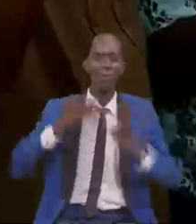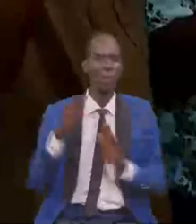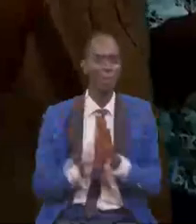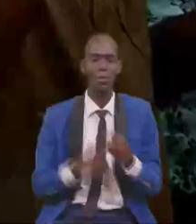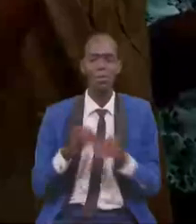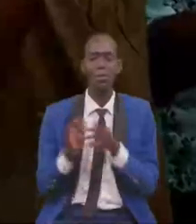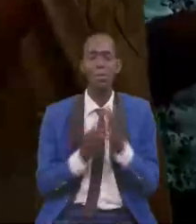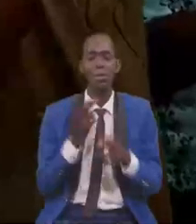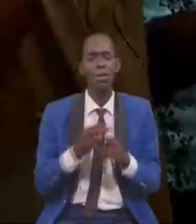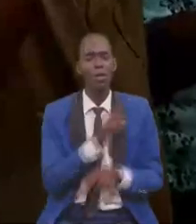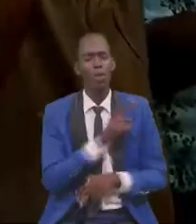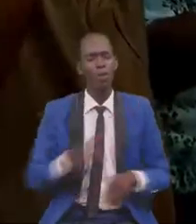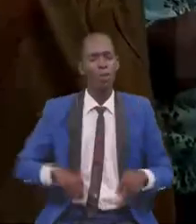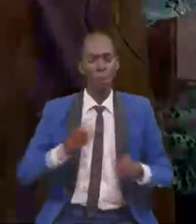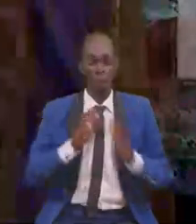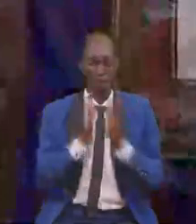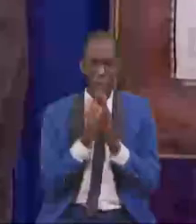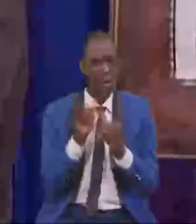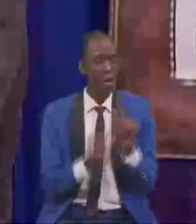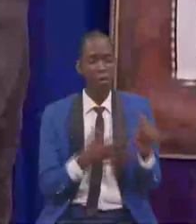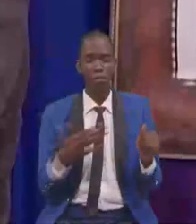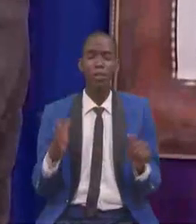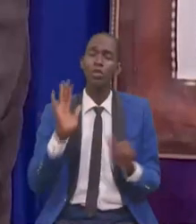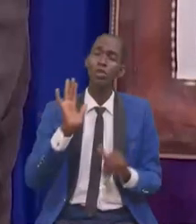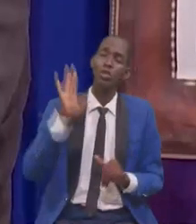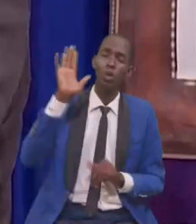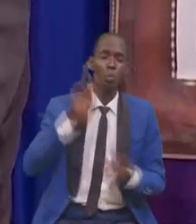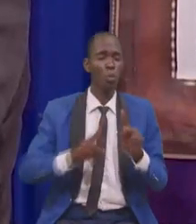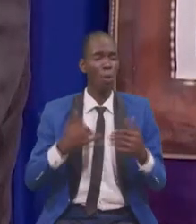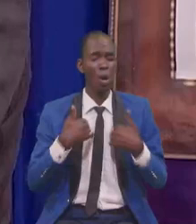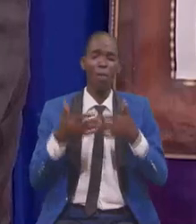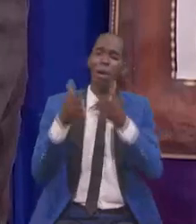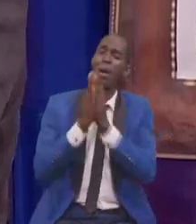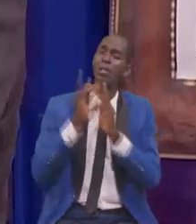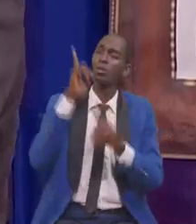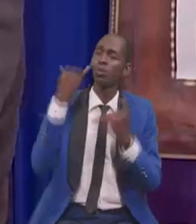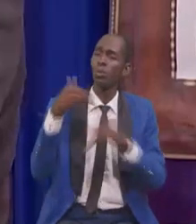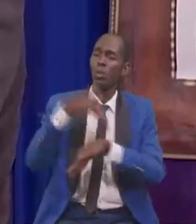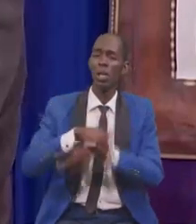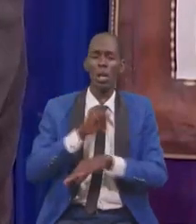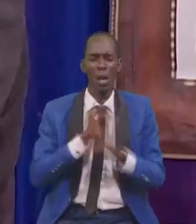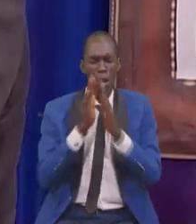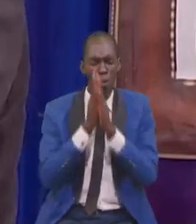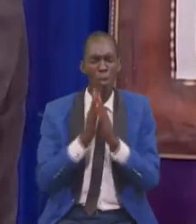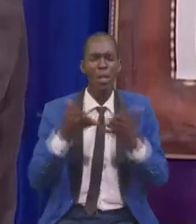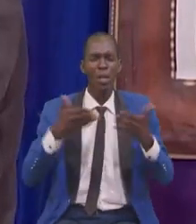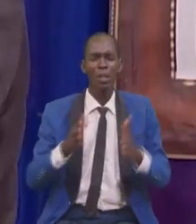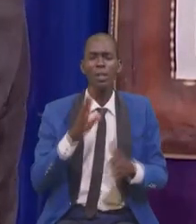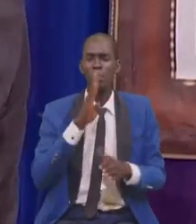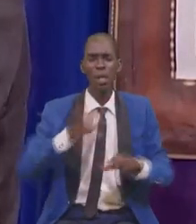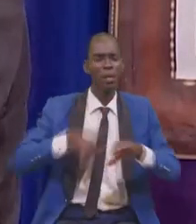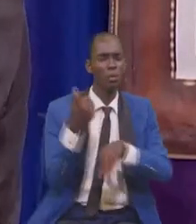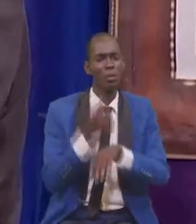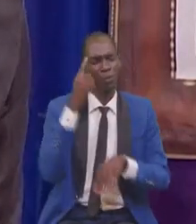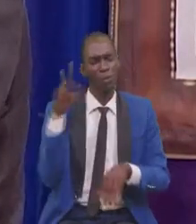bonheur. Seigneur, je prie que tout ce que ton peuple a mentionné ce soir, je prie qu'il ait